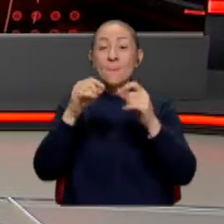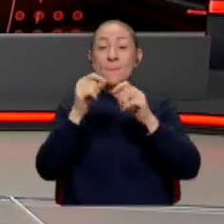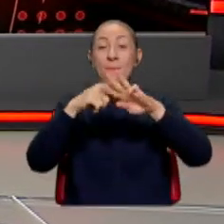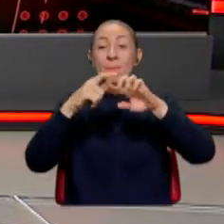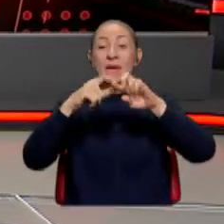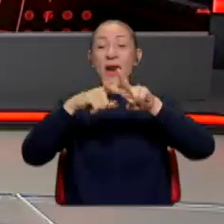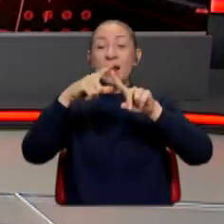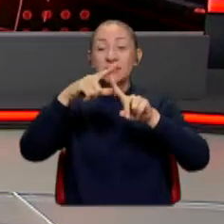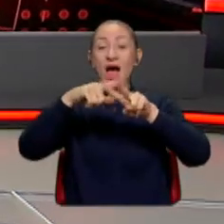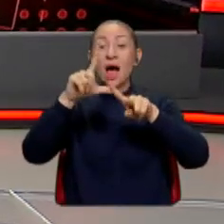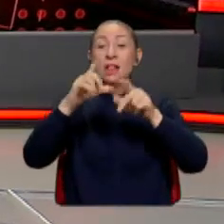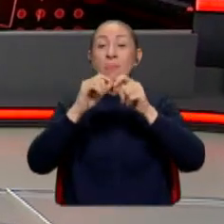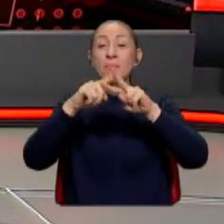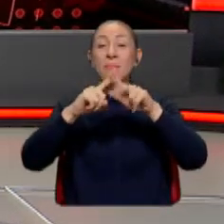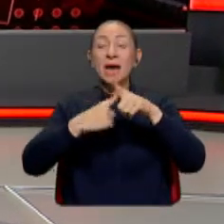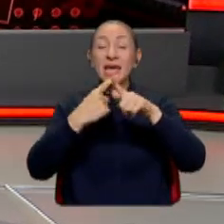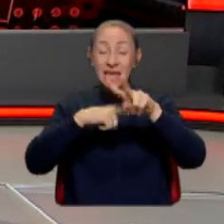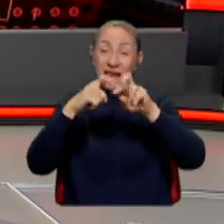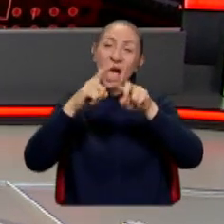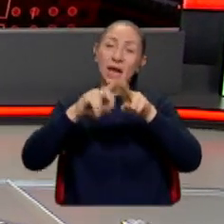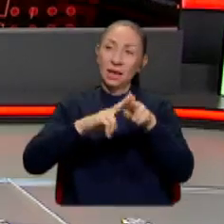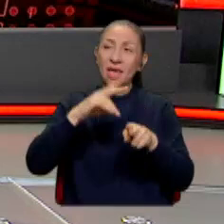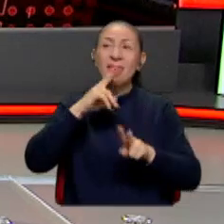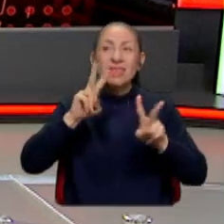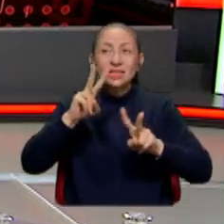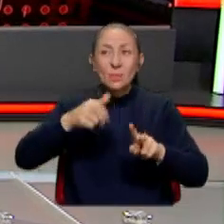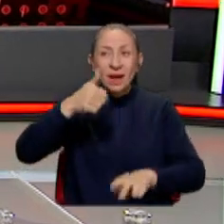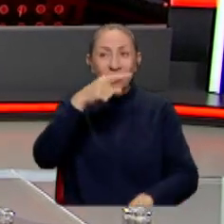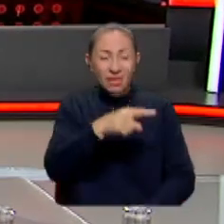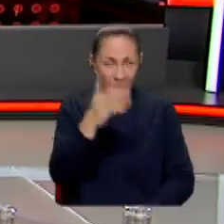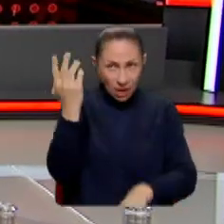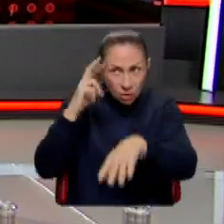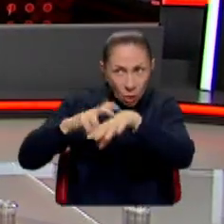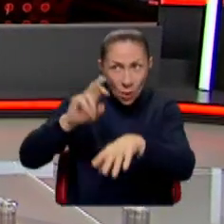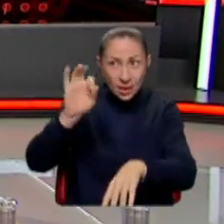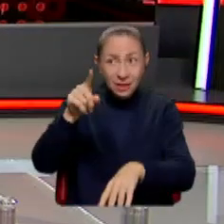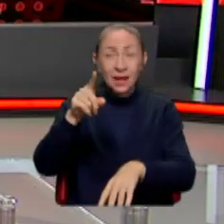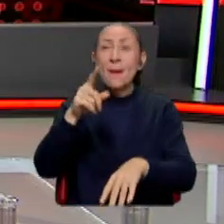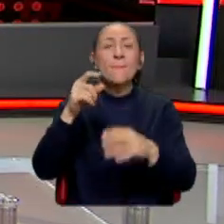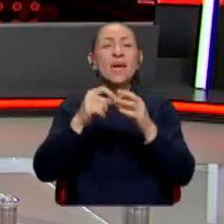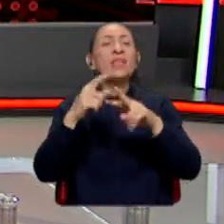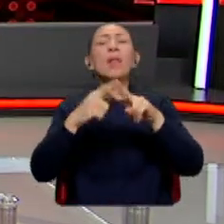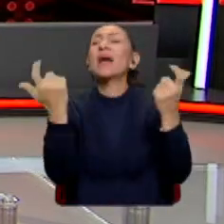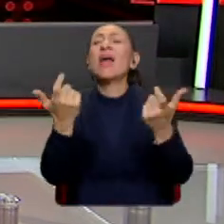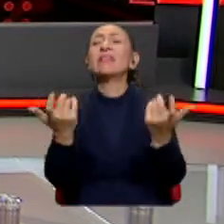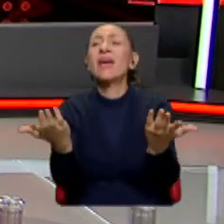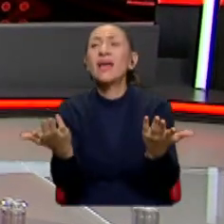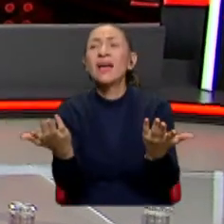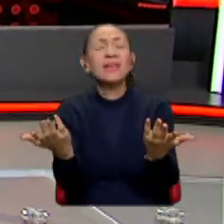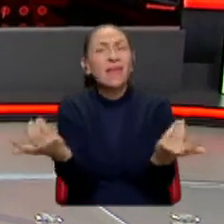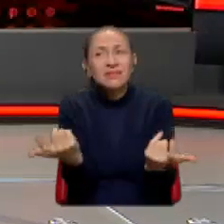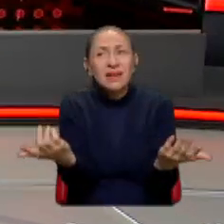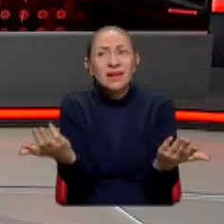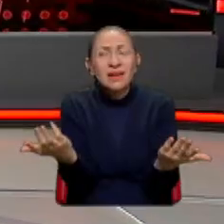Albayrak dedi enerji bakanı Ken hepiniz hatırlıyorsunuz herhalde Berat Albayrak nerede